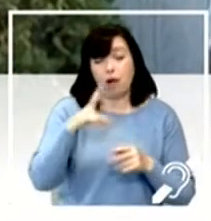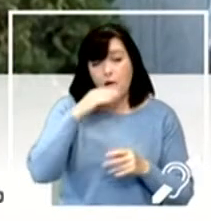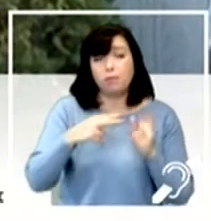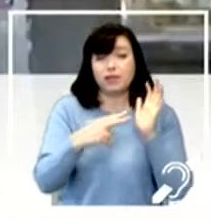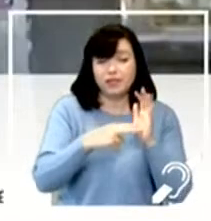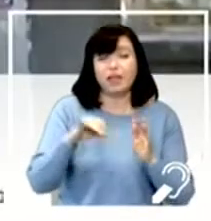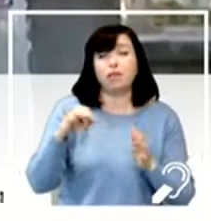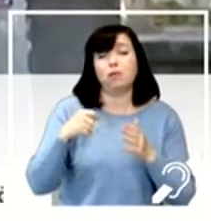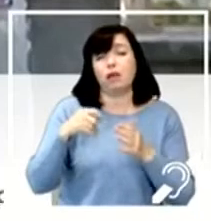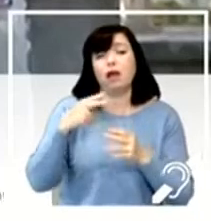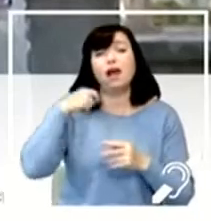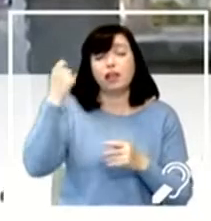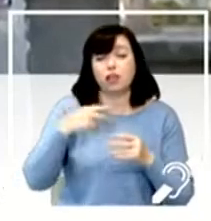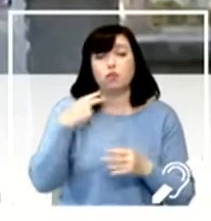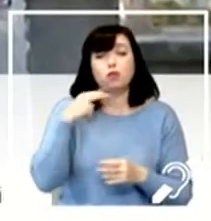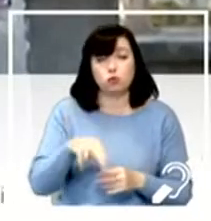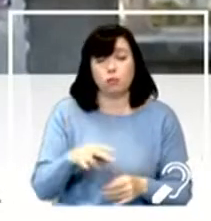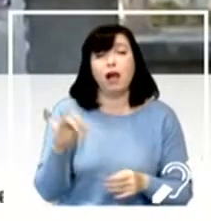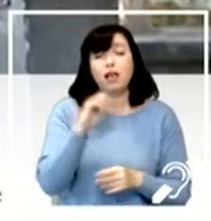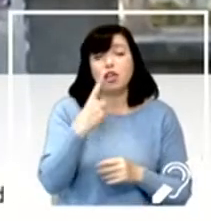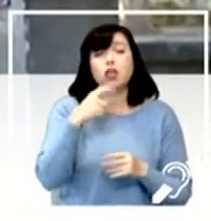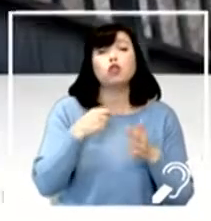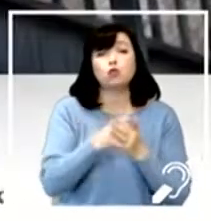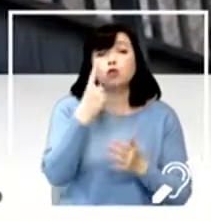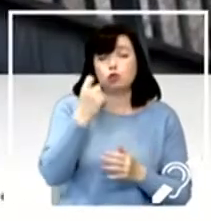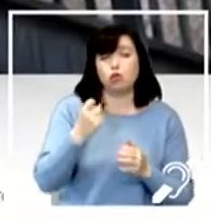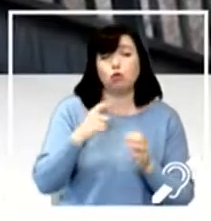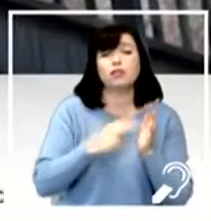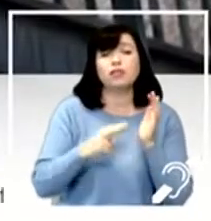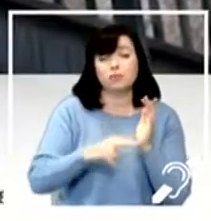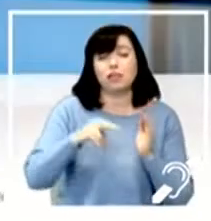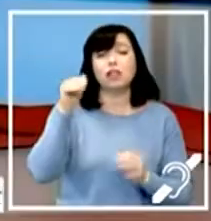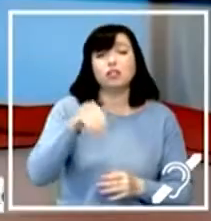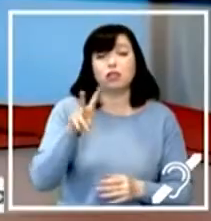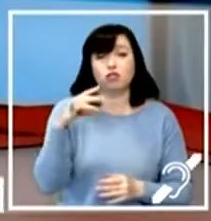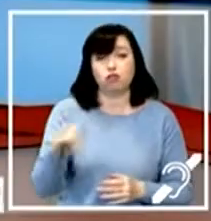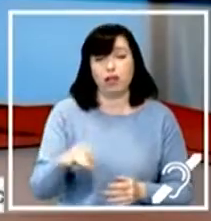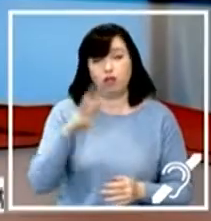de închisoare și o amendă de până la 117.500 de lei.